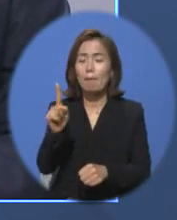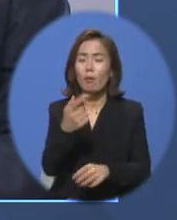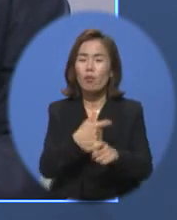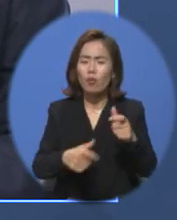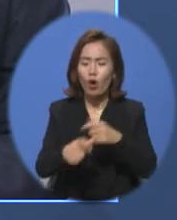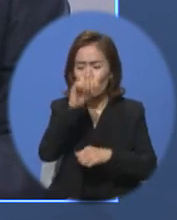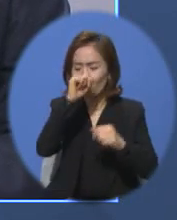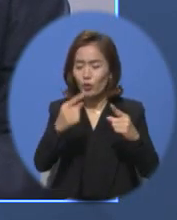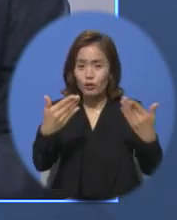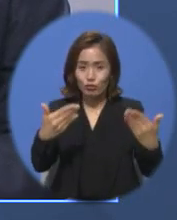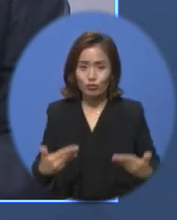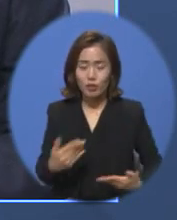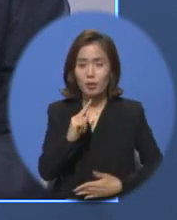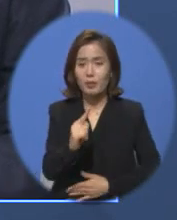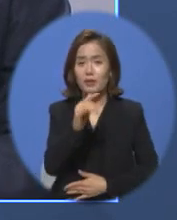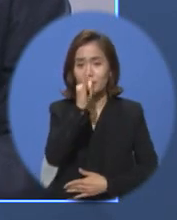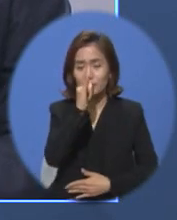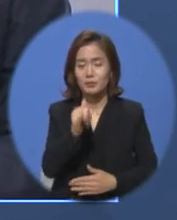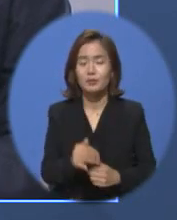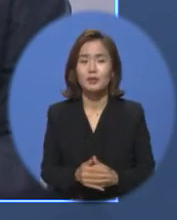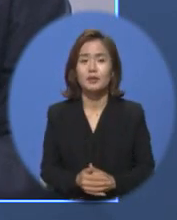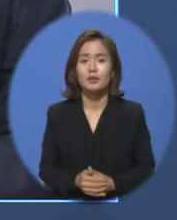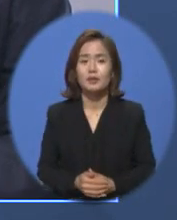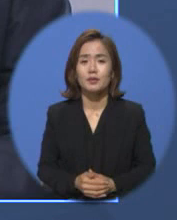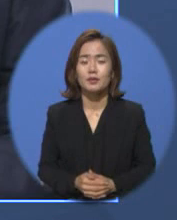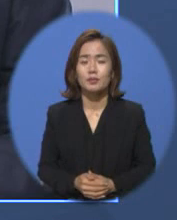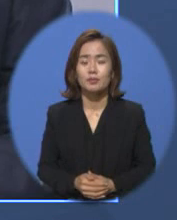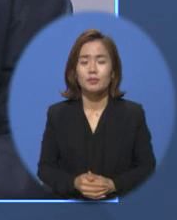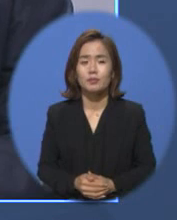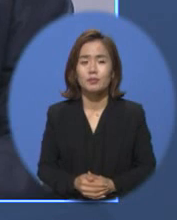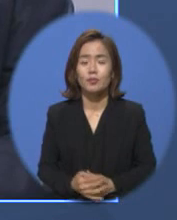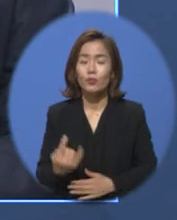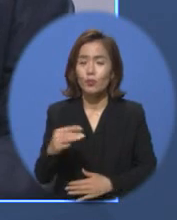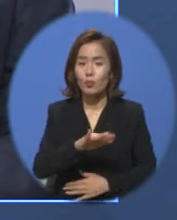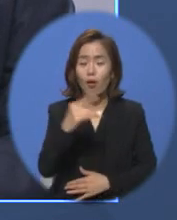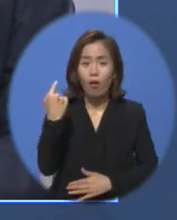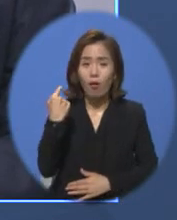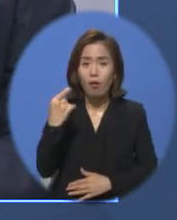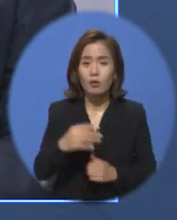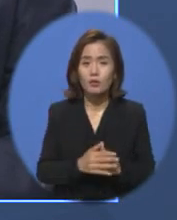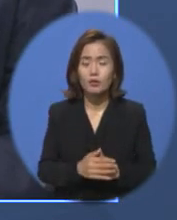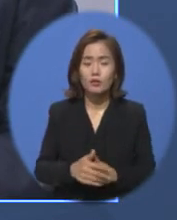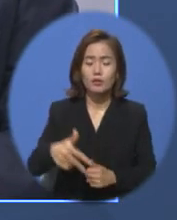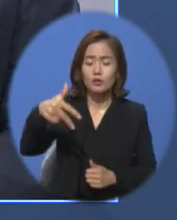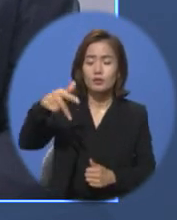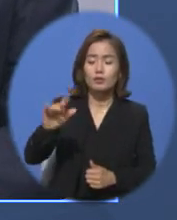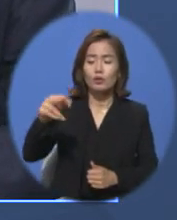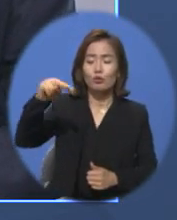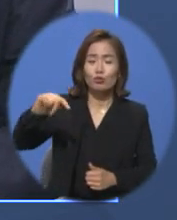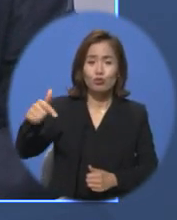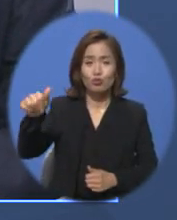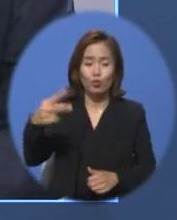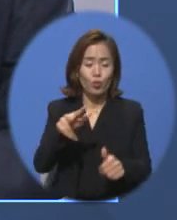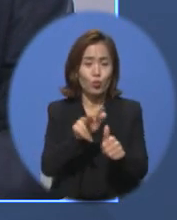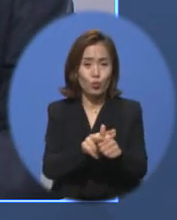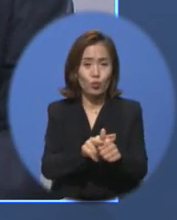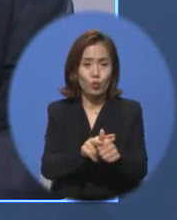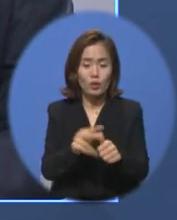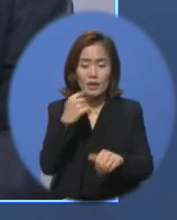그런데당신은 한번더기회를달라고요청하고있군요.불과며칠 전만해도정준호후보가있었습니다.